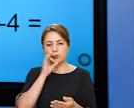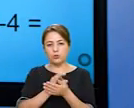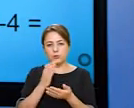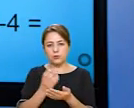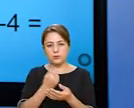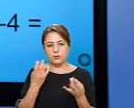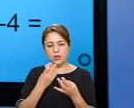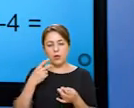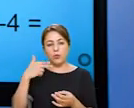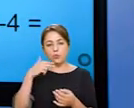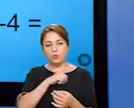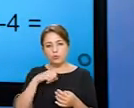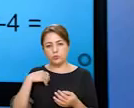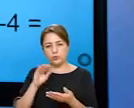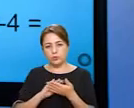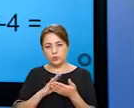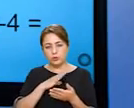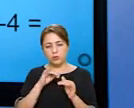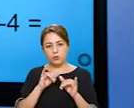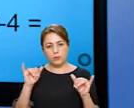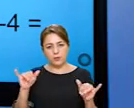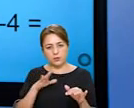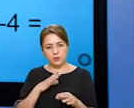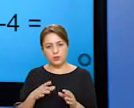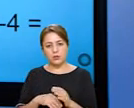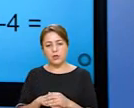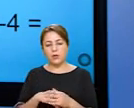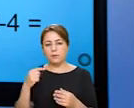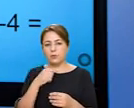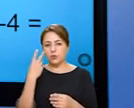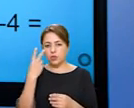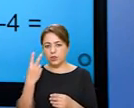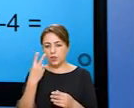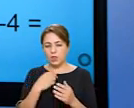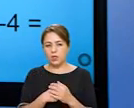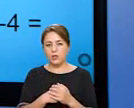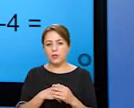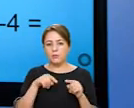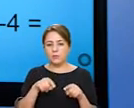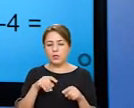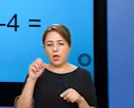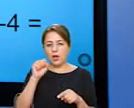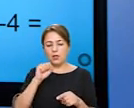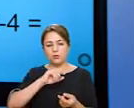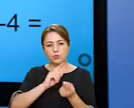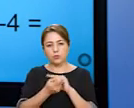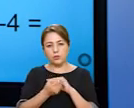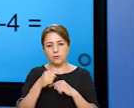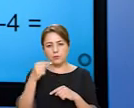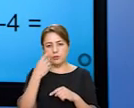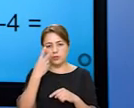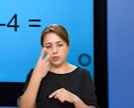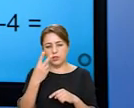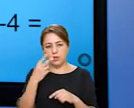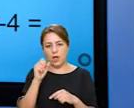керек. 30-ны ұзыны яздик, көпейтірдик, минус 2-ге, мана, аны орныңге минус 2 қойдик, айрамыз